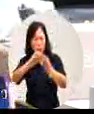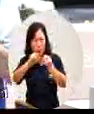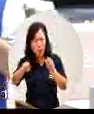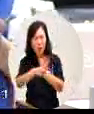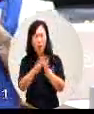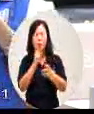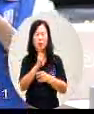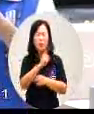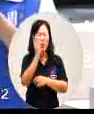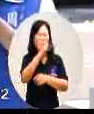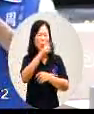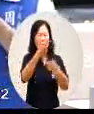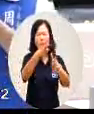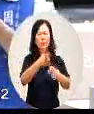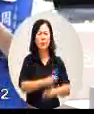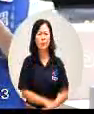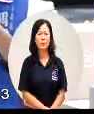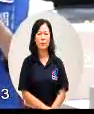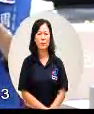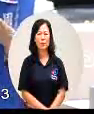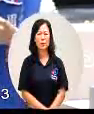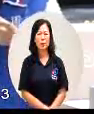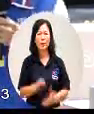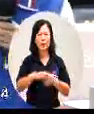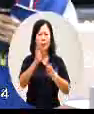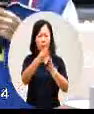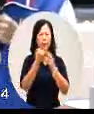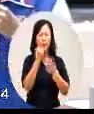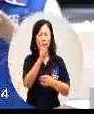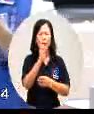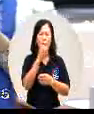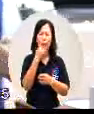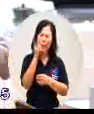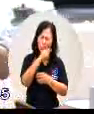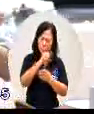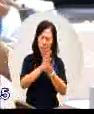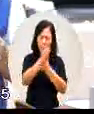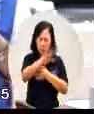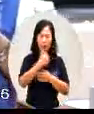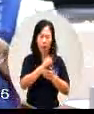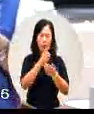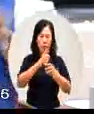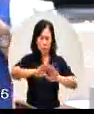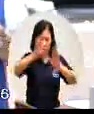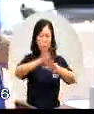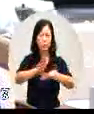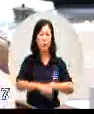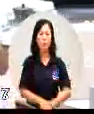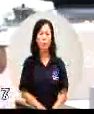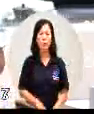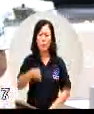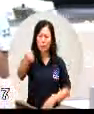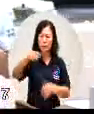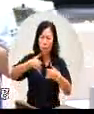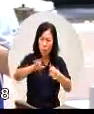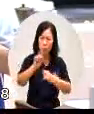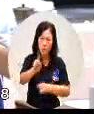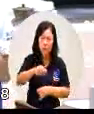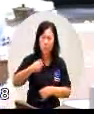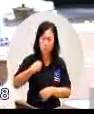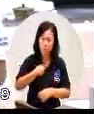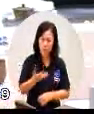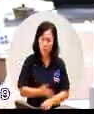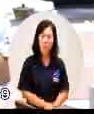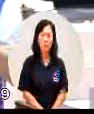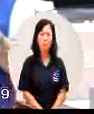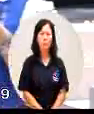咧堵槽呢，大家互相哦，互相一直绕开求进步啦哈、哦。真的，你不知道看到 那是什么路，你知道吗？你